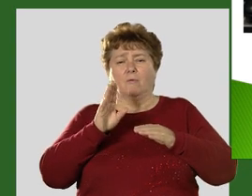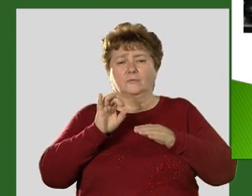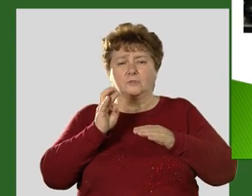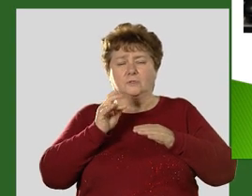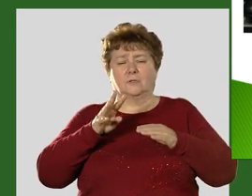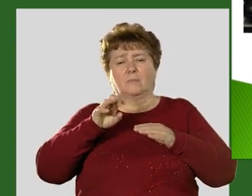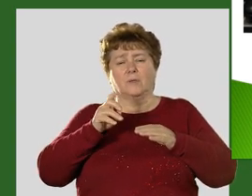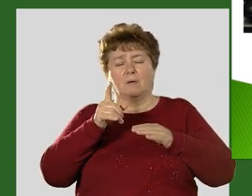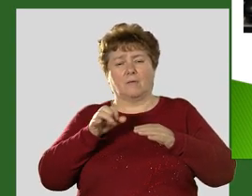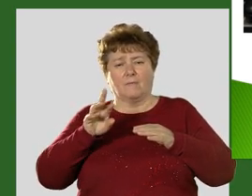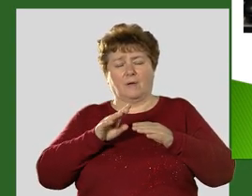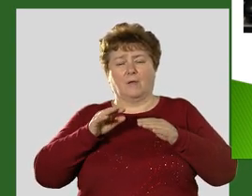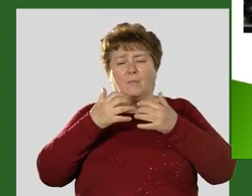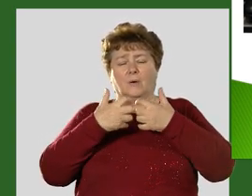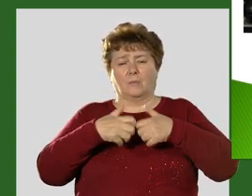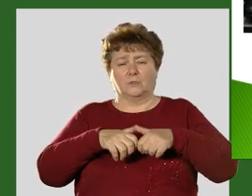овчинно-меховая промышленности.